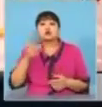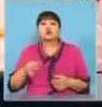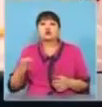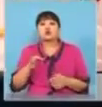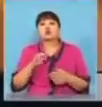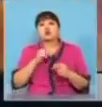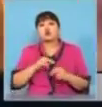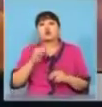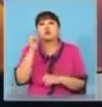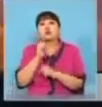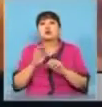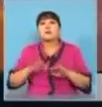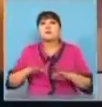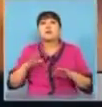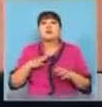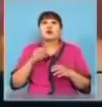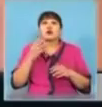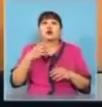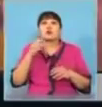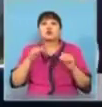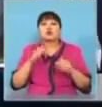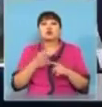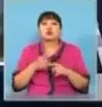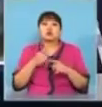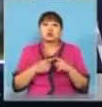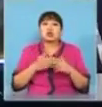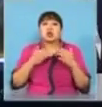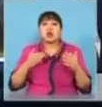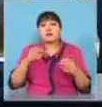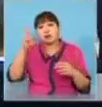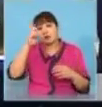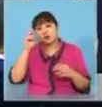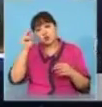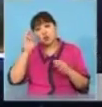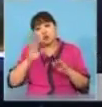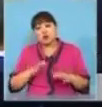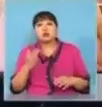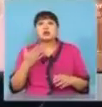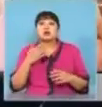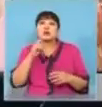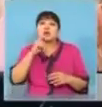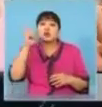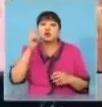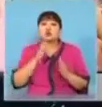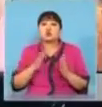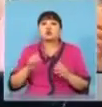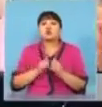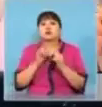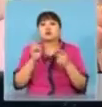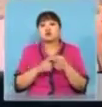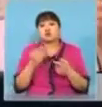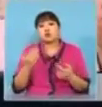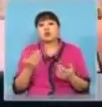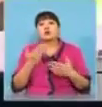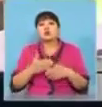облысы бойынша жұмысшы мамандар даярлайтын 41 колледжі болса, оның жартысынан астамы мемлекеттік оқу орындары. Ел экономикасының тұрақты өсуіне байланысты